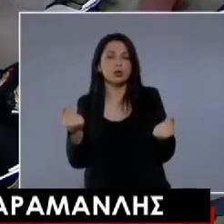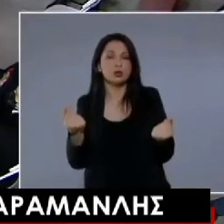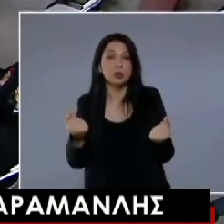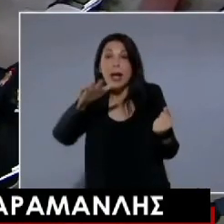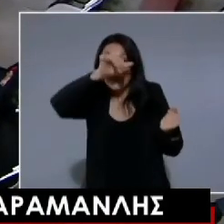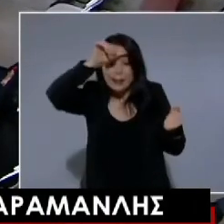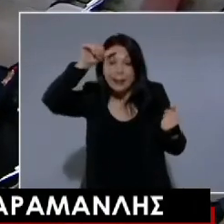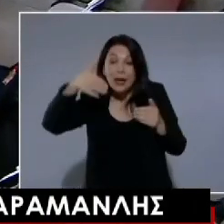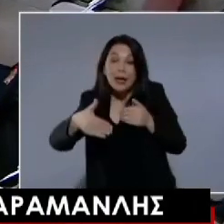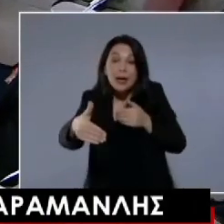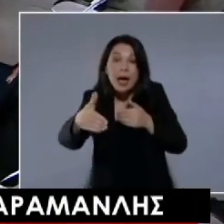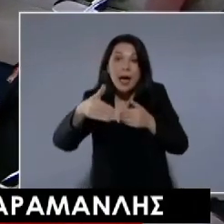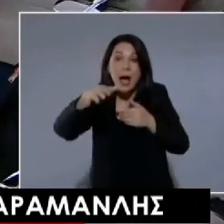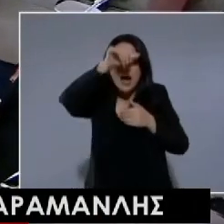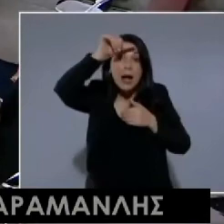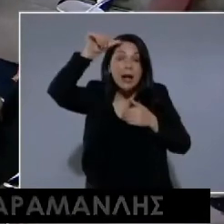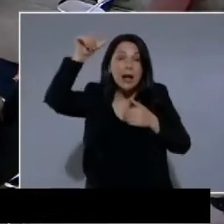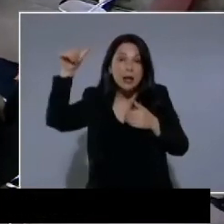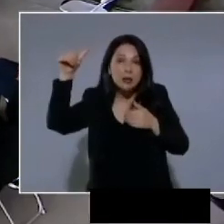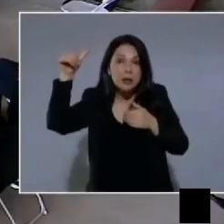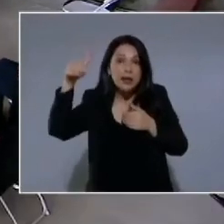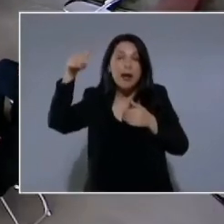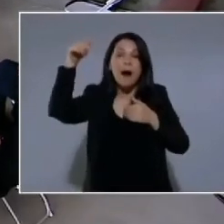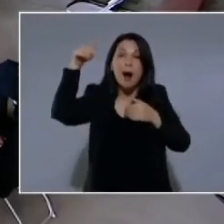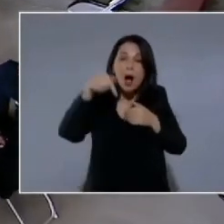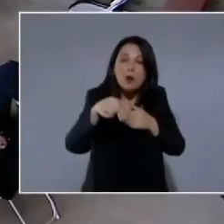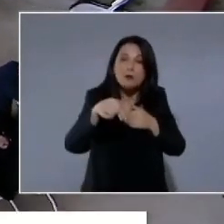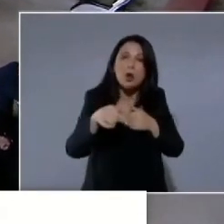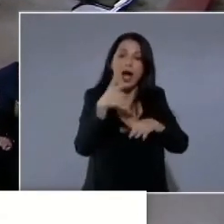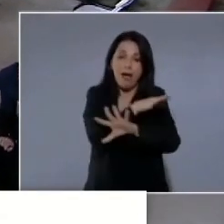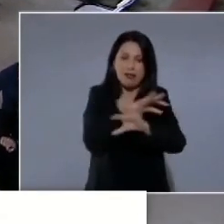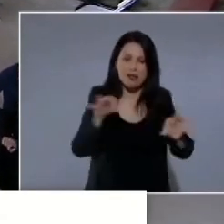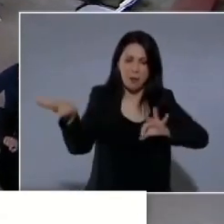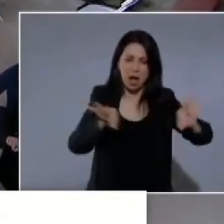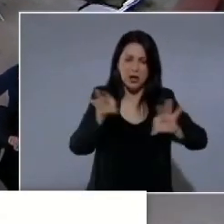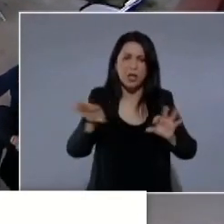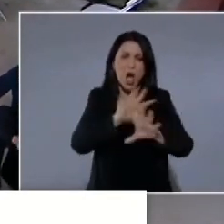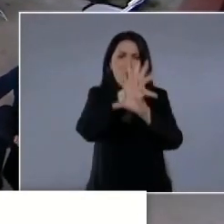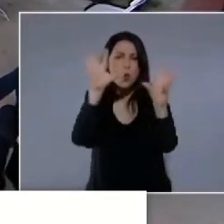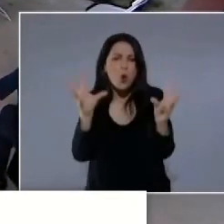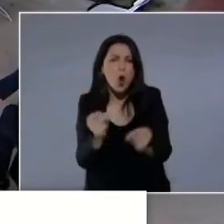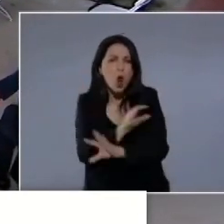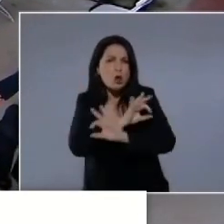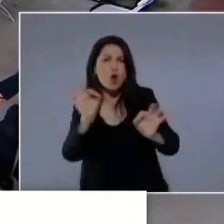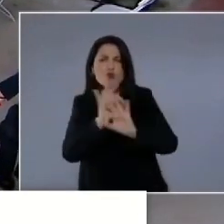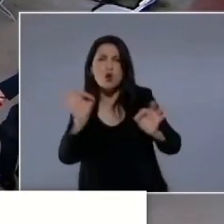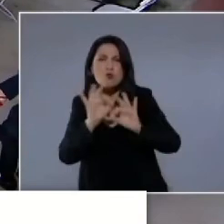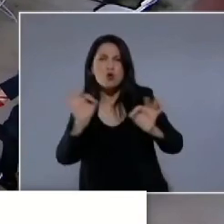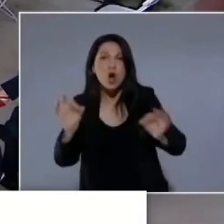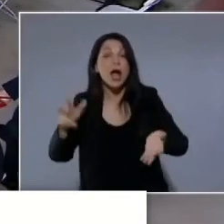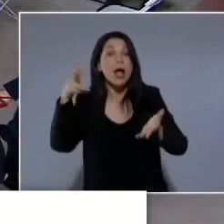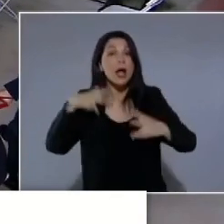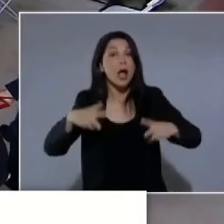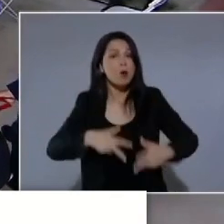καλοκαίρι να είναι έτοιμα να περάσουν από τη Δημιουργική ΣΔΙΤ και το φθινόπωρο να προκηρύξουμε την πρώτη φάση